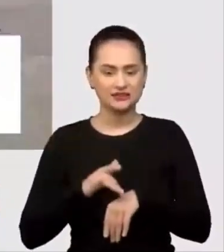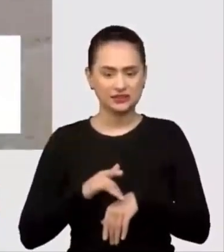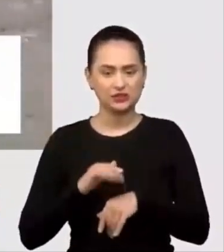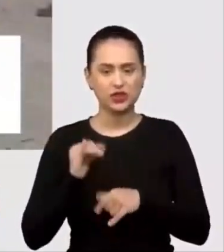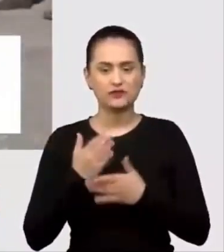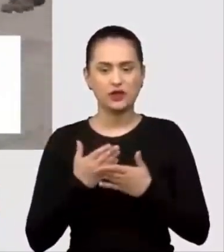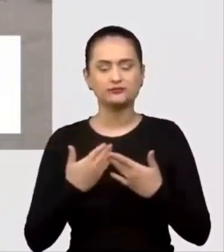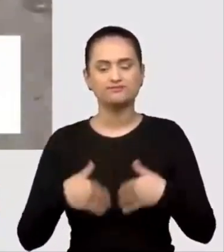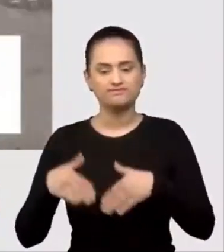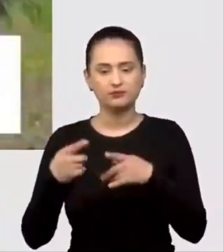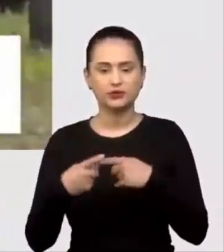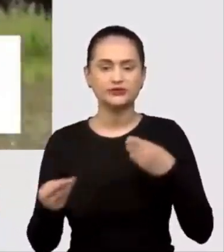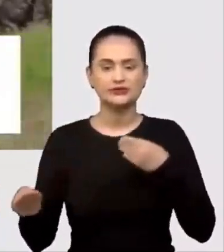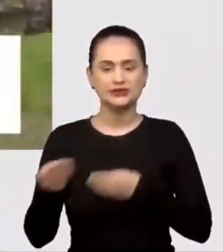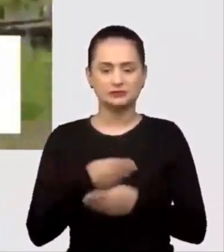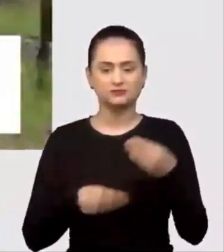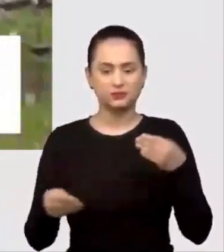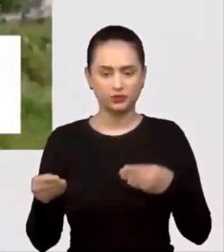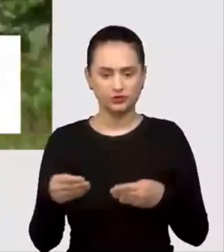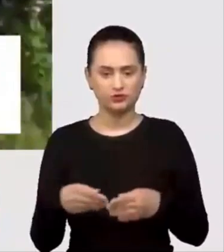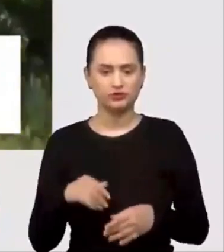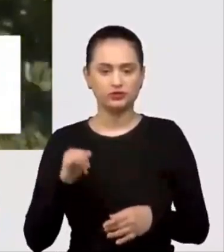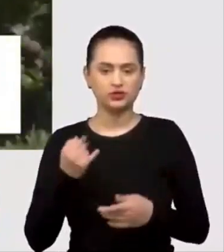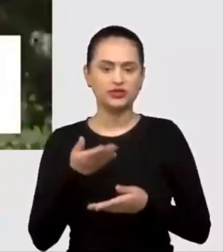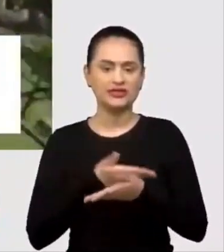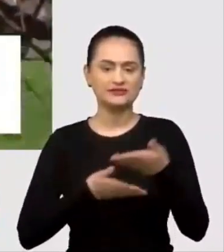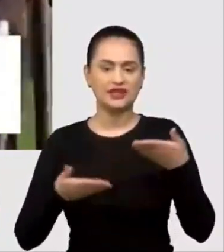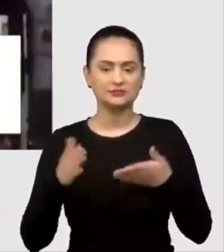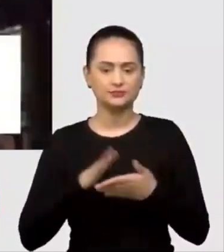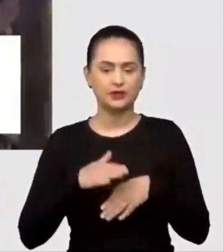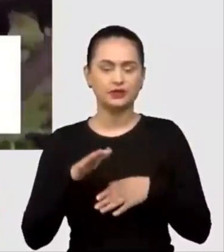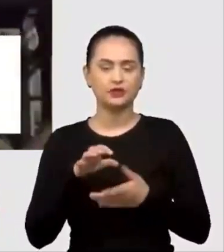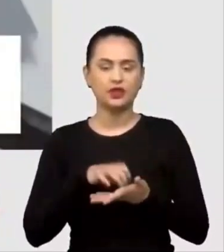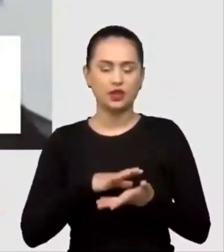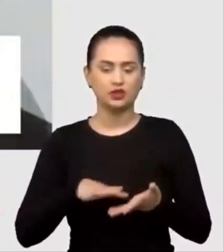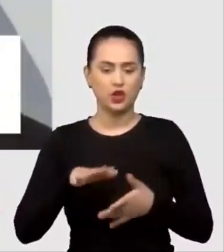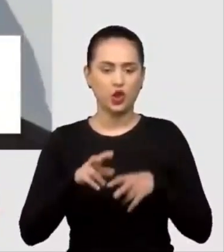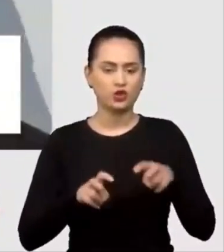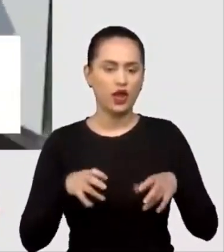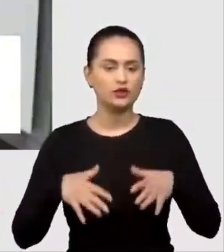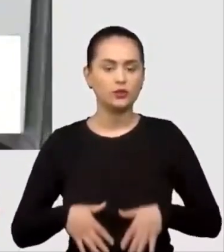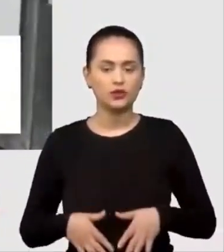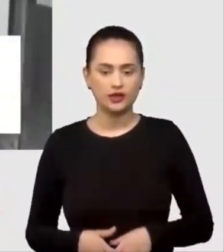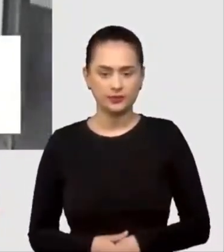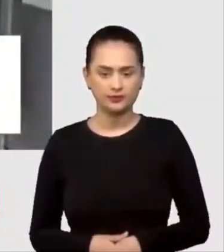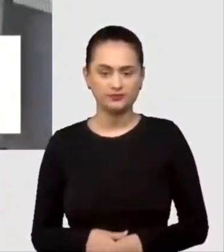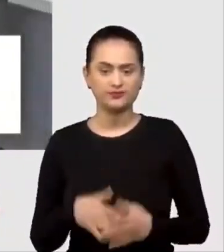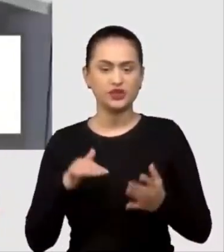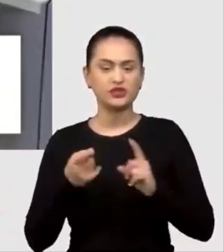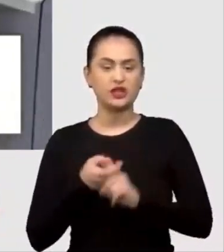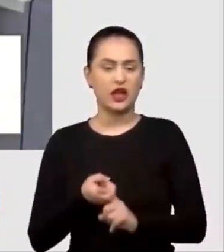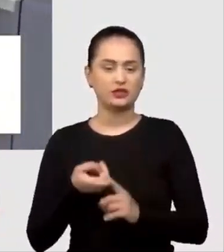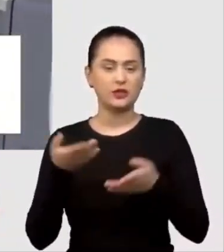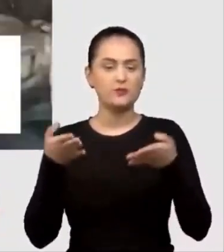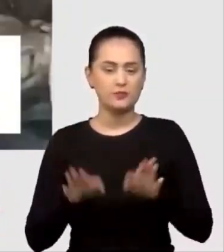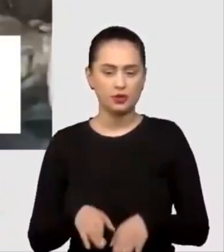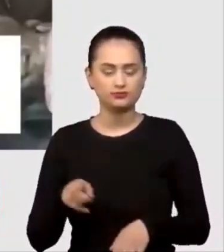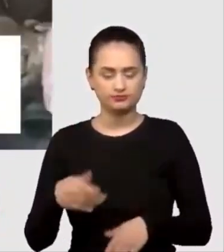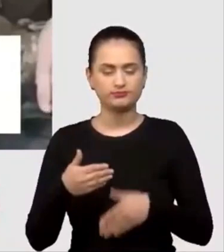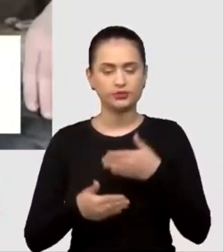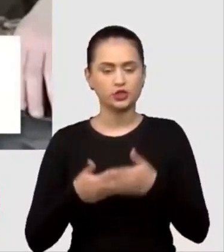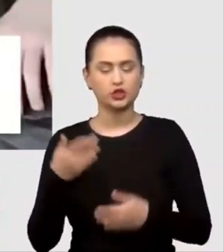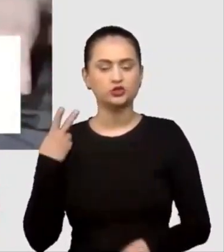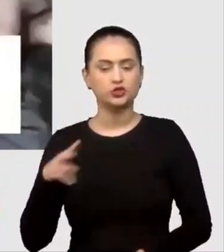та їх вдалося евакуювати з подальшим обміном та доставкою на територію підконтрольну Україні. Щодо загиблих героїв, процес